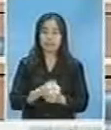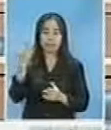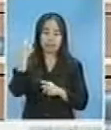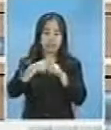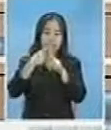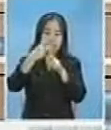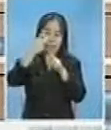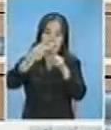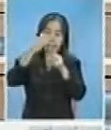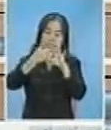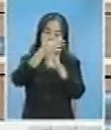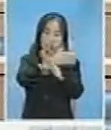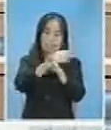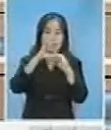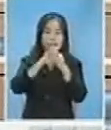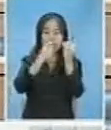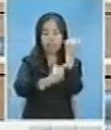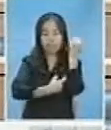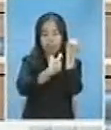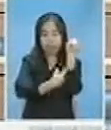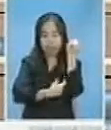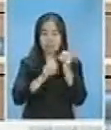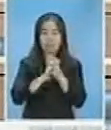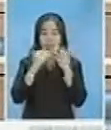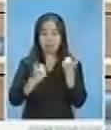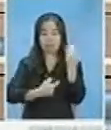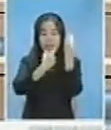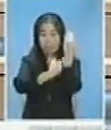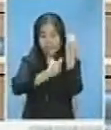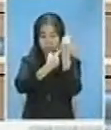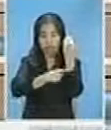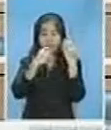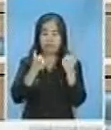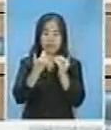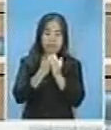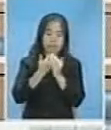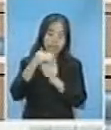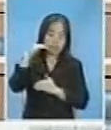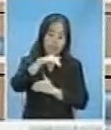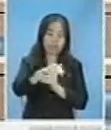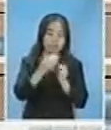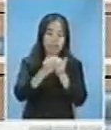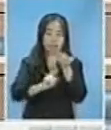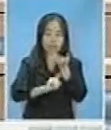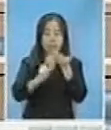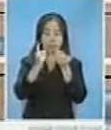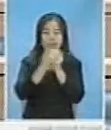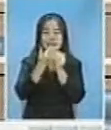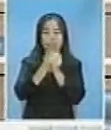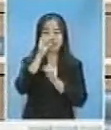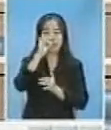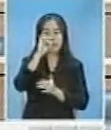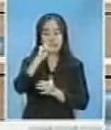2-3 เดือนที่ผ่านมาครับเรื่องของยางพาราครับยางพาราราคาตกต่ำมากครับปัจจุบันวันนี้ครับ80กว่าบาทครับถือว่าไม่คุ้มทุ